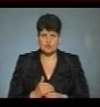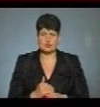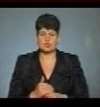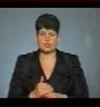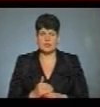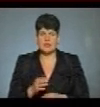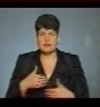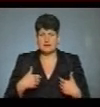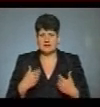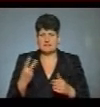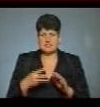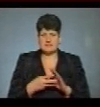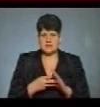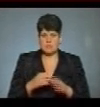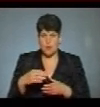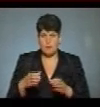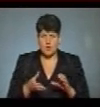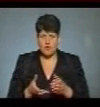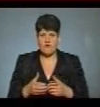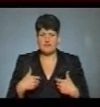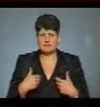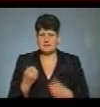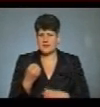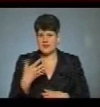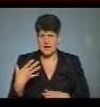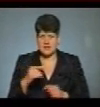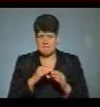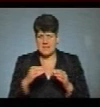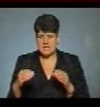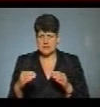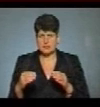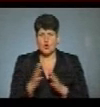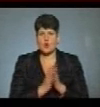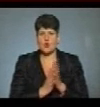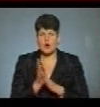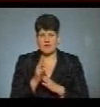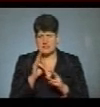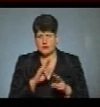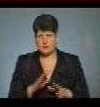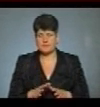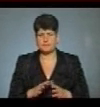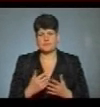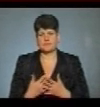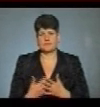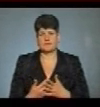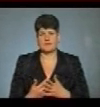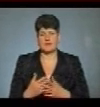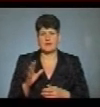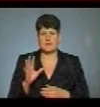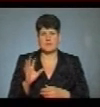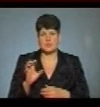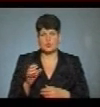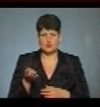імуностимулюючих 28 упаковок, вітаміни 15 пластинок, рукавиці оглядові близько 500